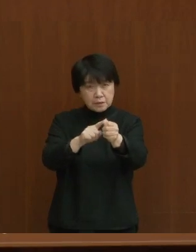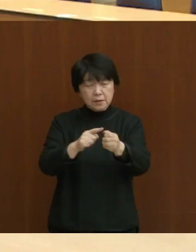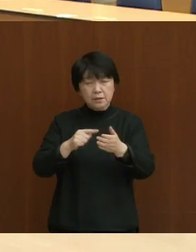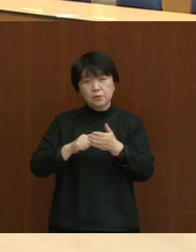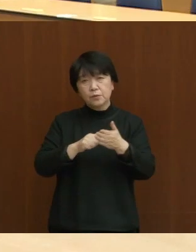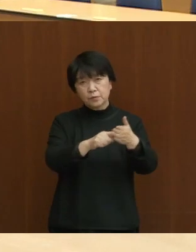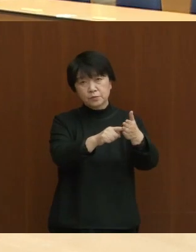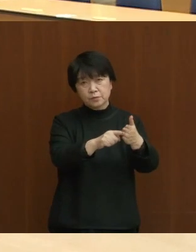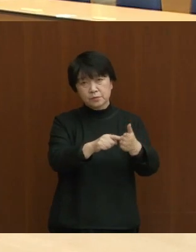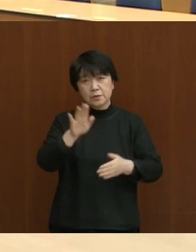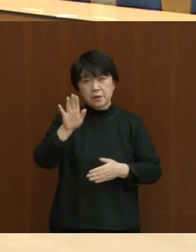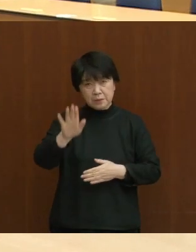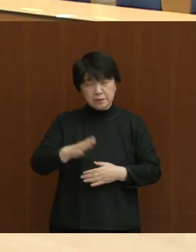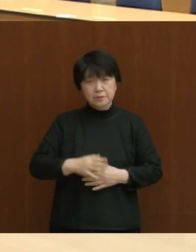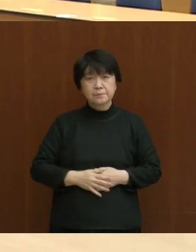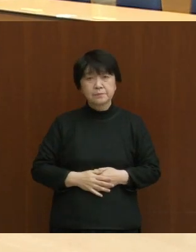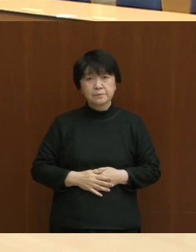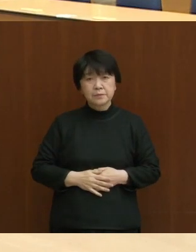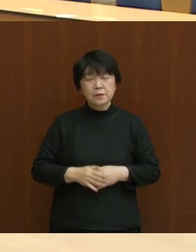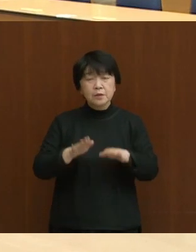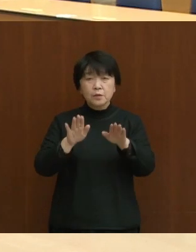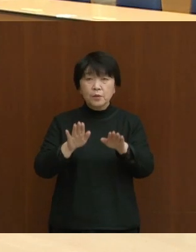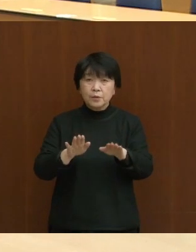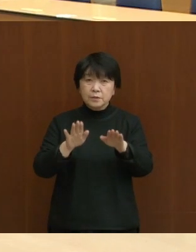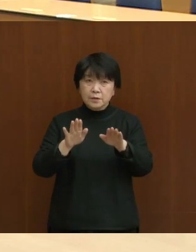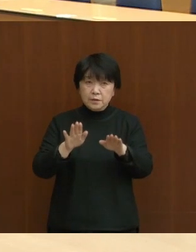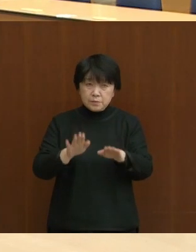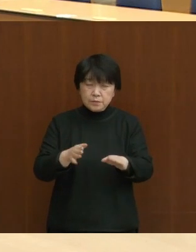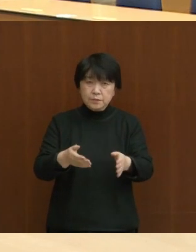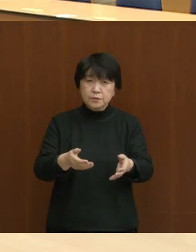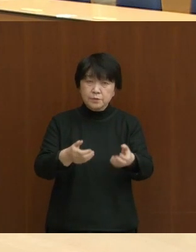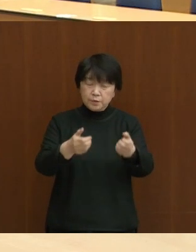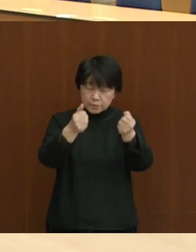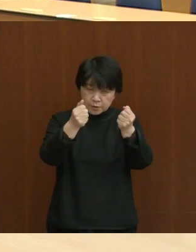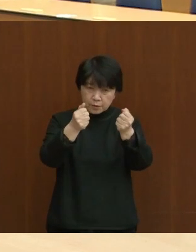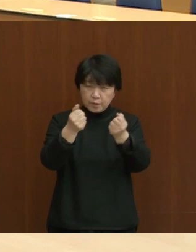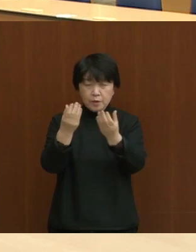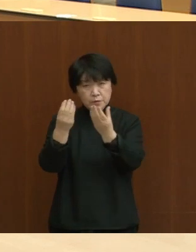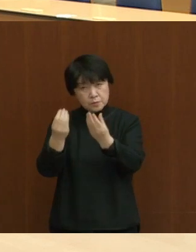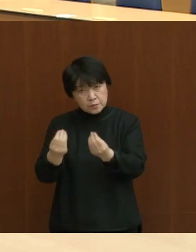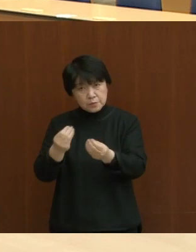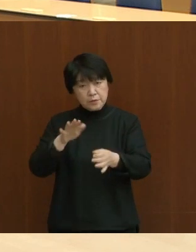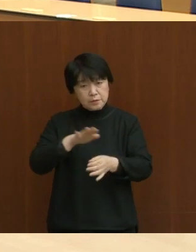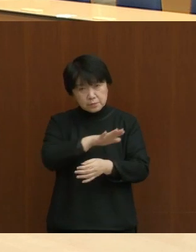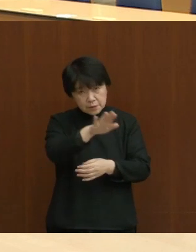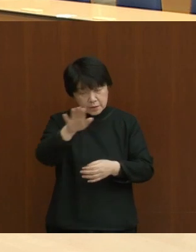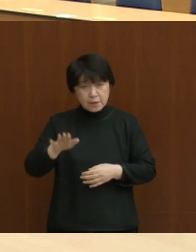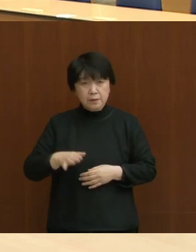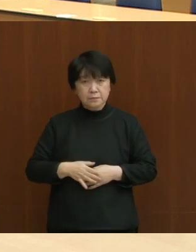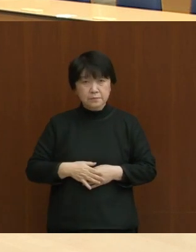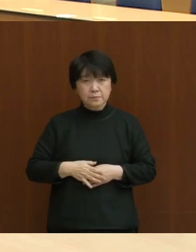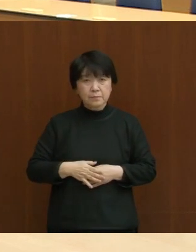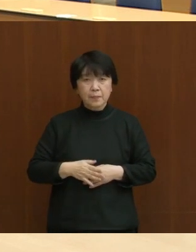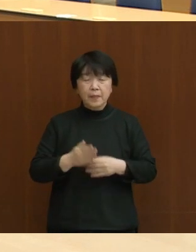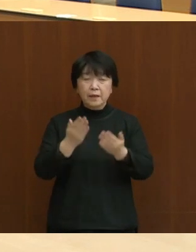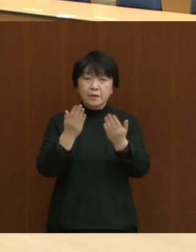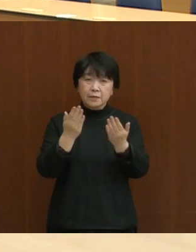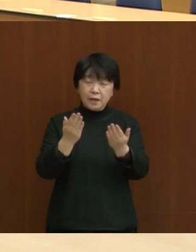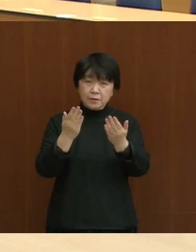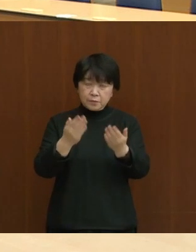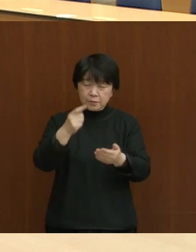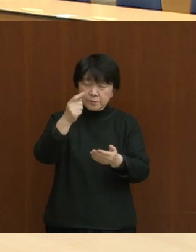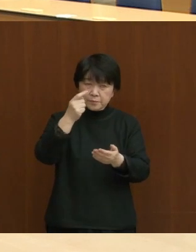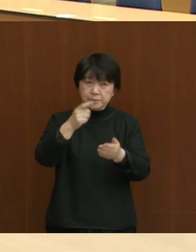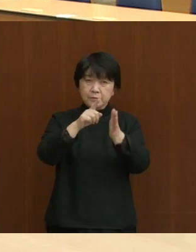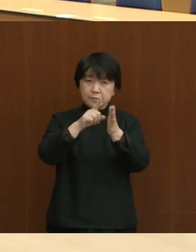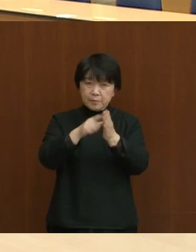。本日卒業終了される皆さんも、在学中には県内各